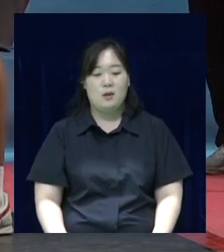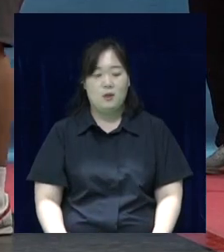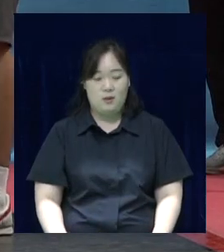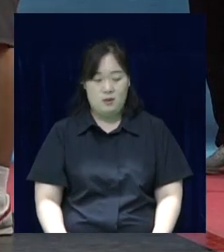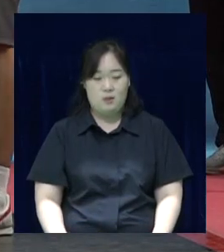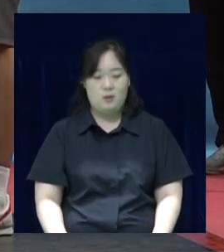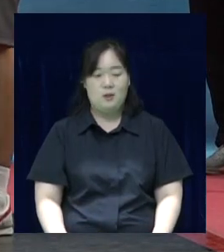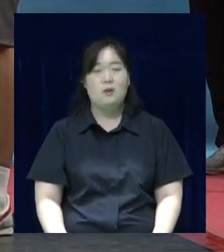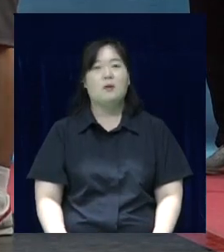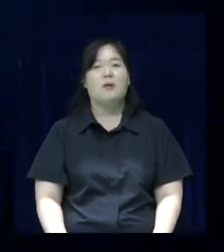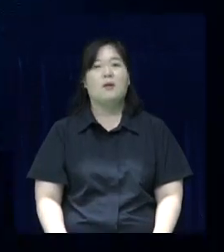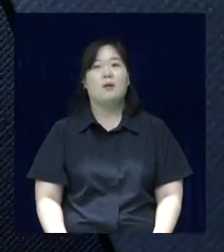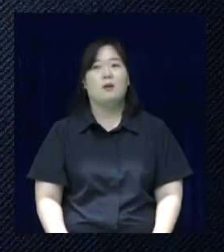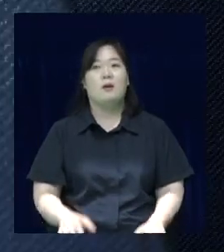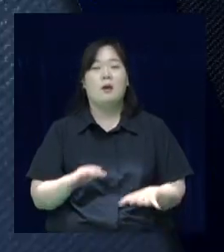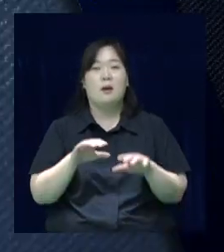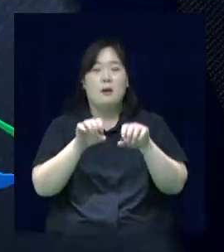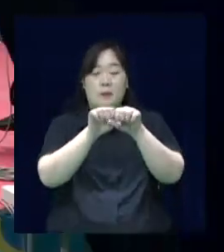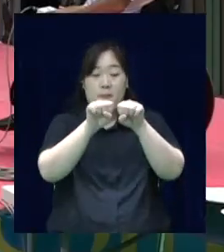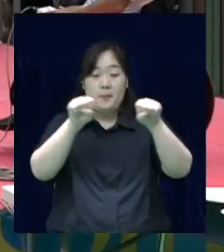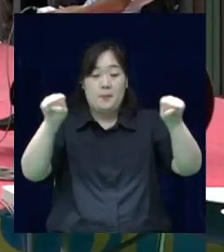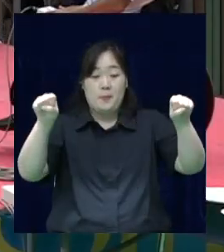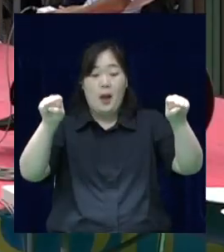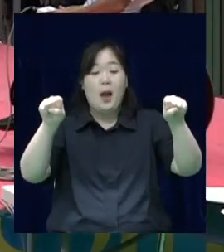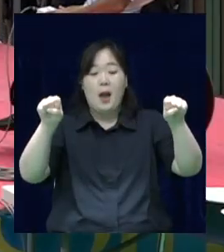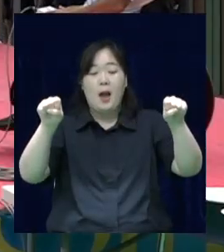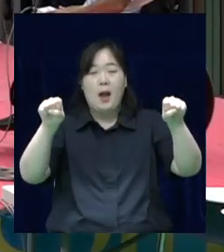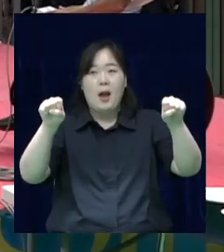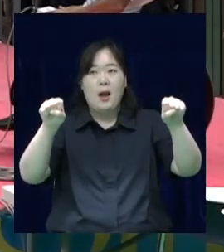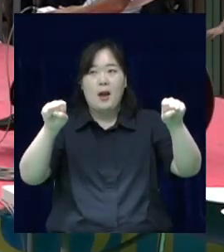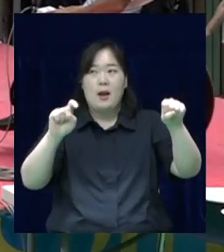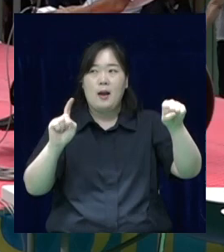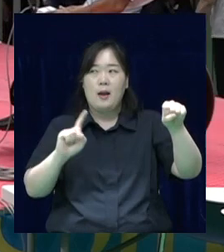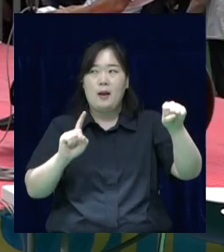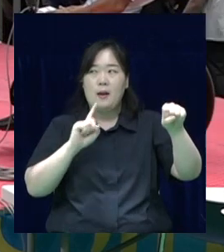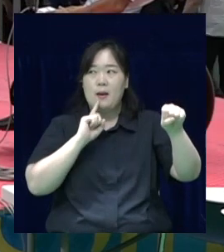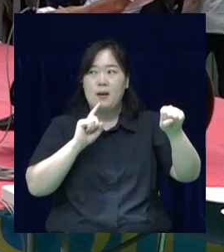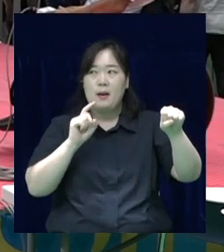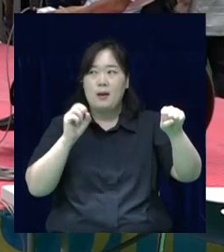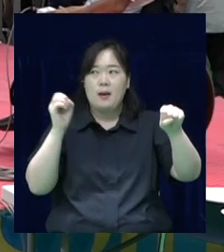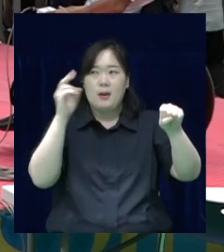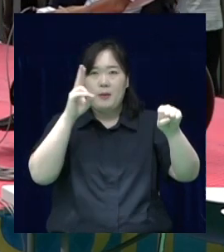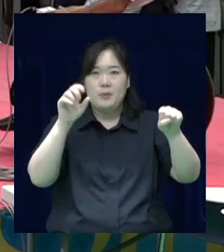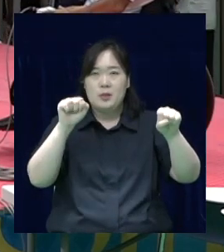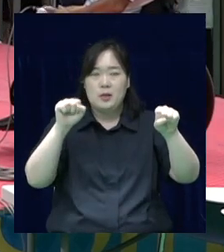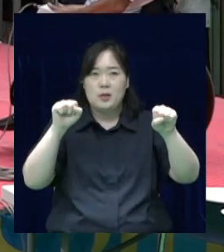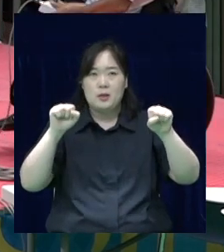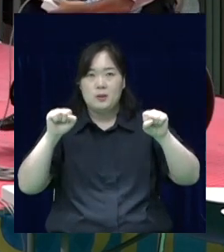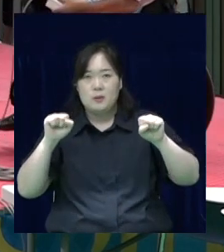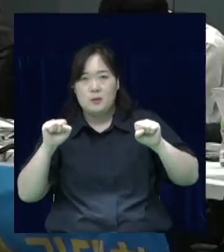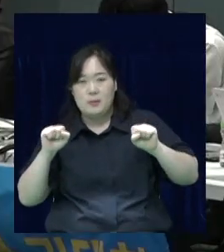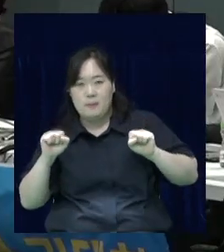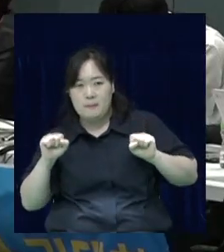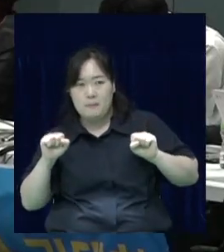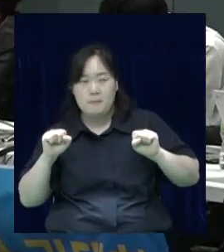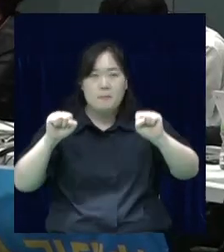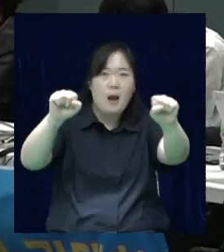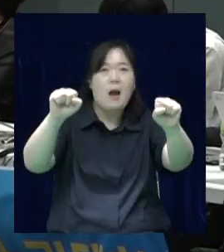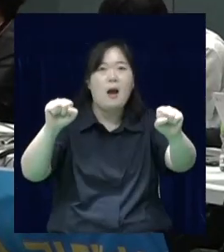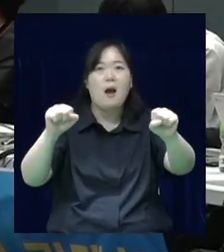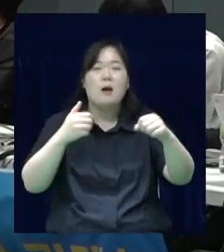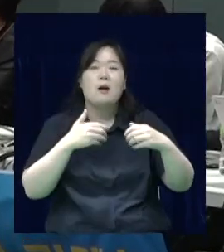그러니까 이제 바가 이렇게 뭐랄까요? 갑자기 이렇게 빨라진 거에 대해서는 어떤 자세가